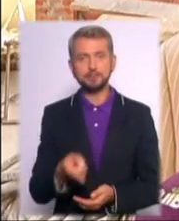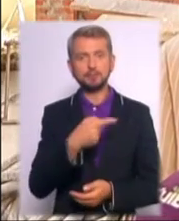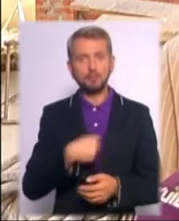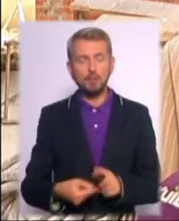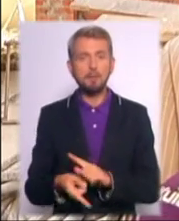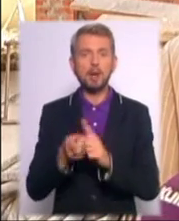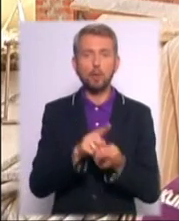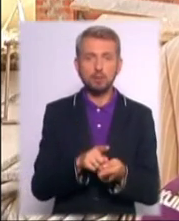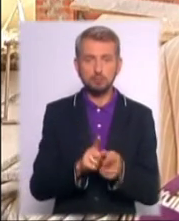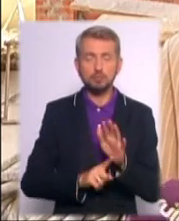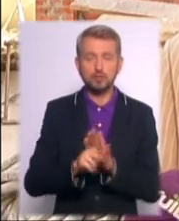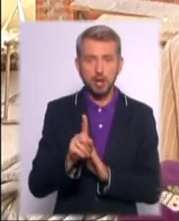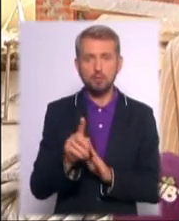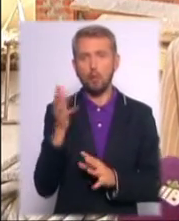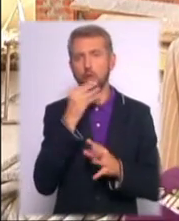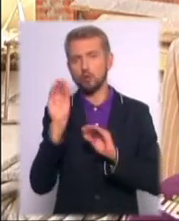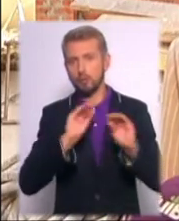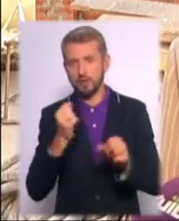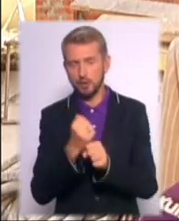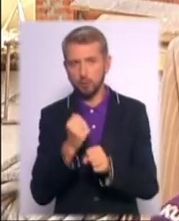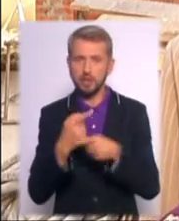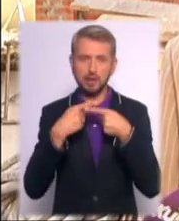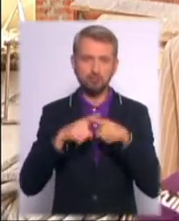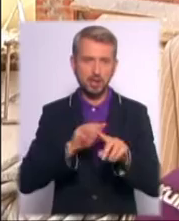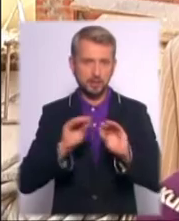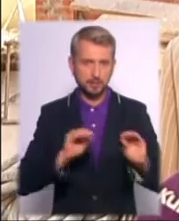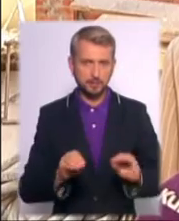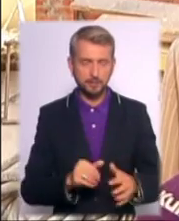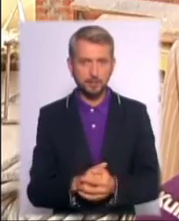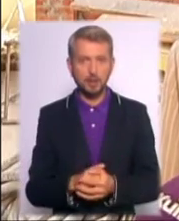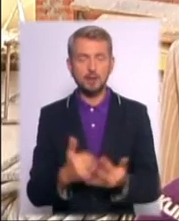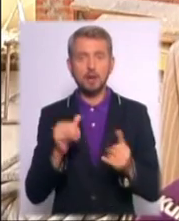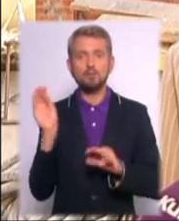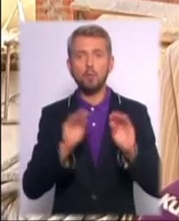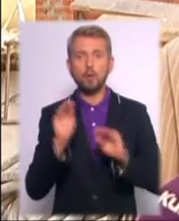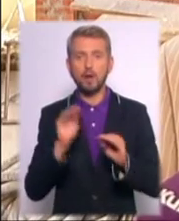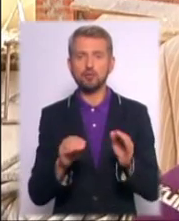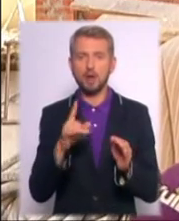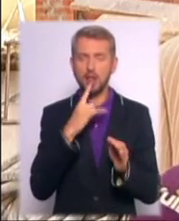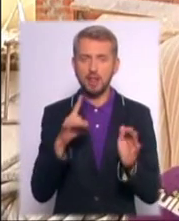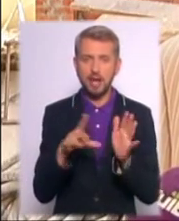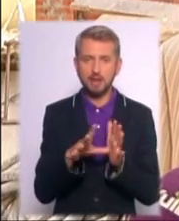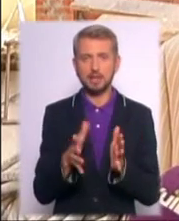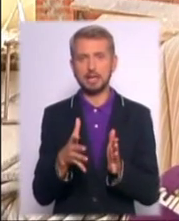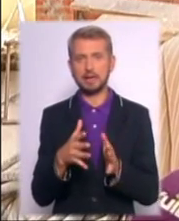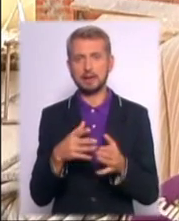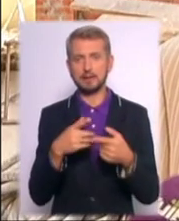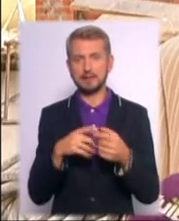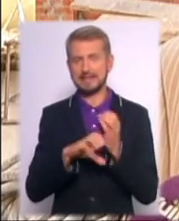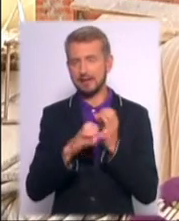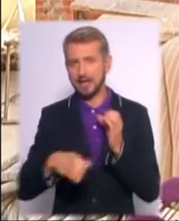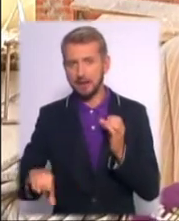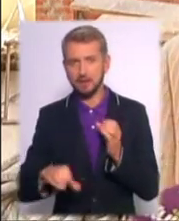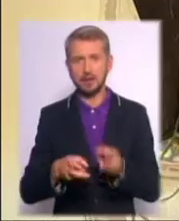до оздоблених робіт і інженерії. Наразі відбувається монтаж електрики, сантехніки,